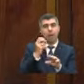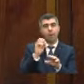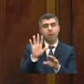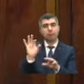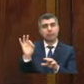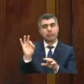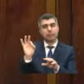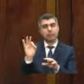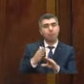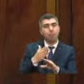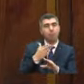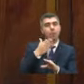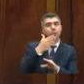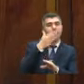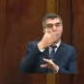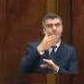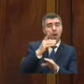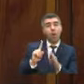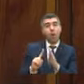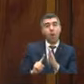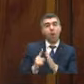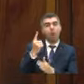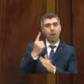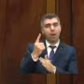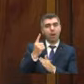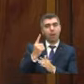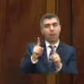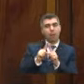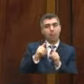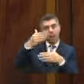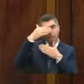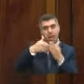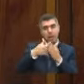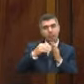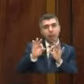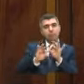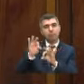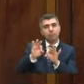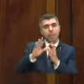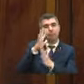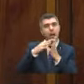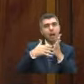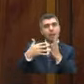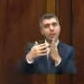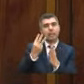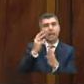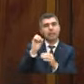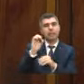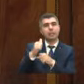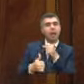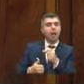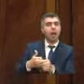الآنية والمستقبلية. لأول مرة في تاريخ المغرب غادي يكون عندنا مخطط وطني للماء على 30 سنة. من قبل كانت